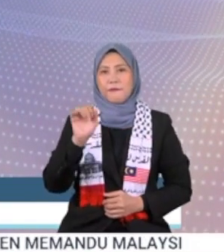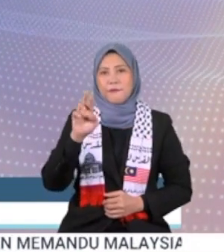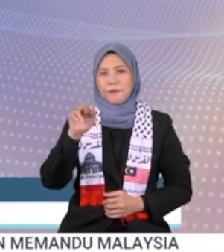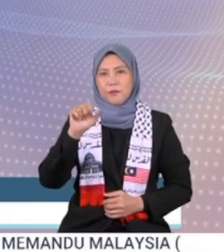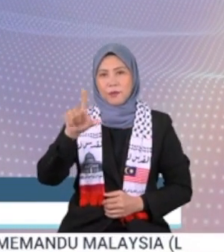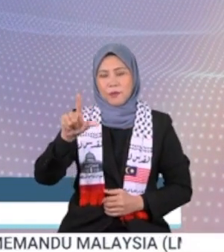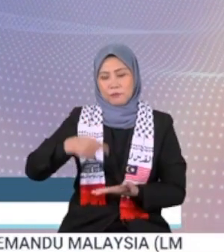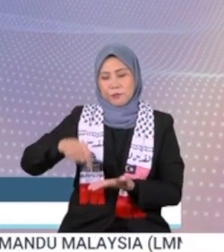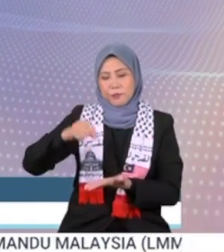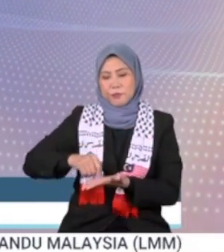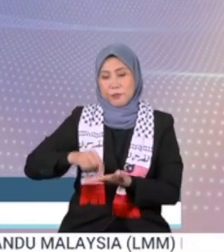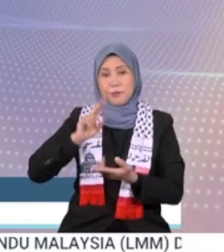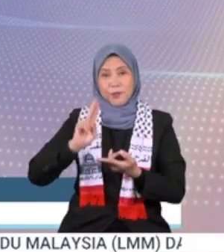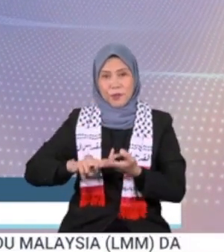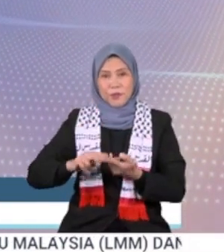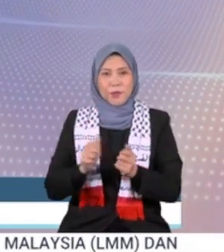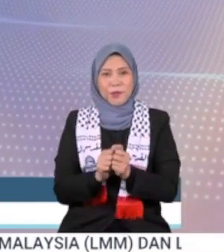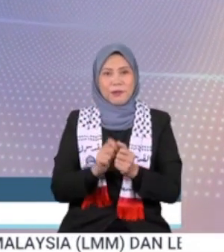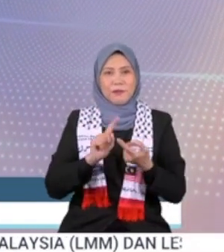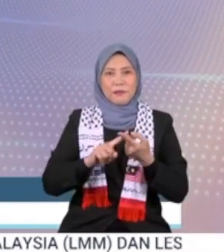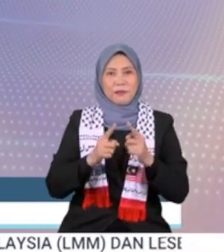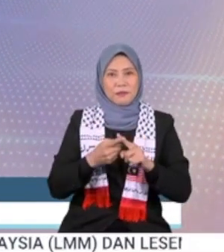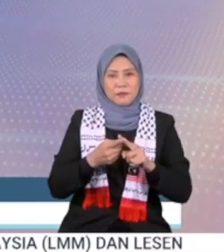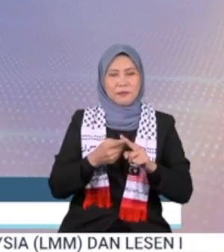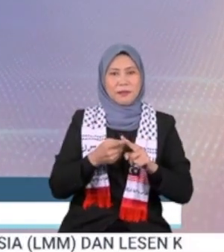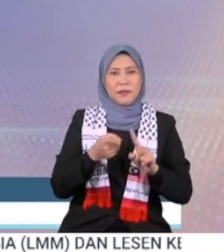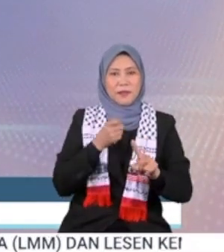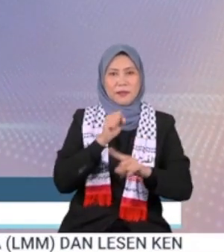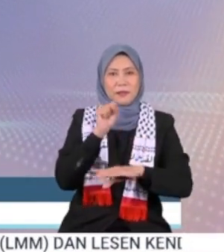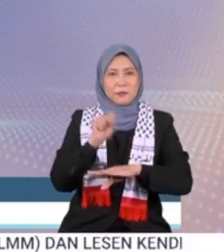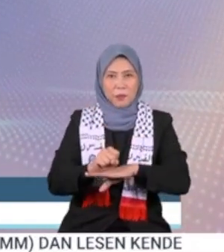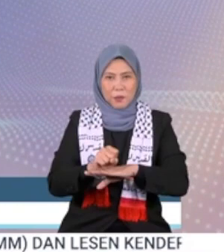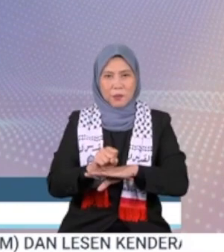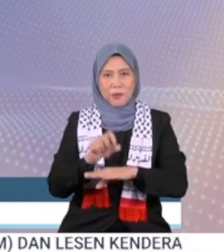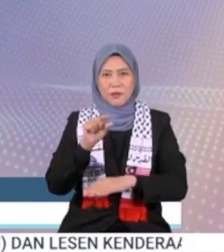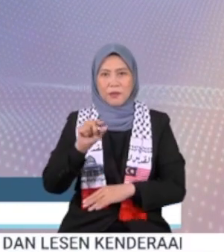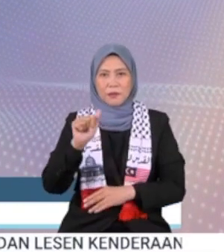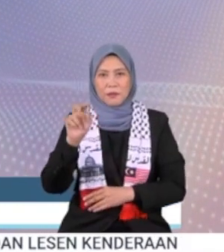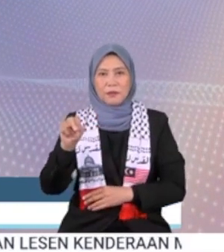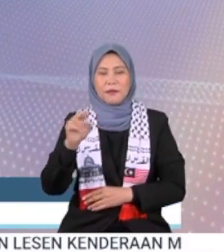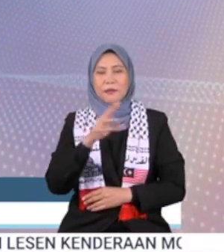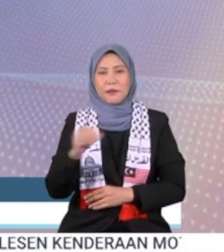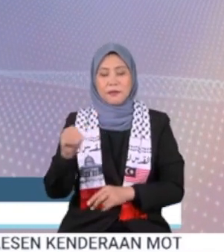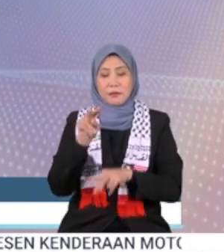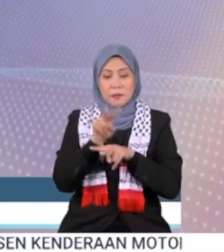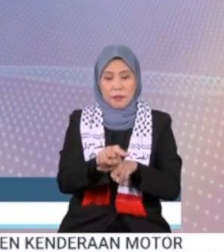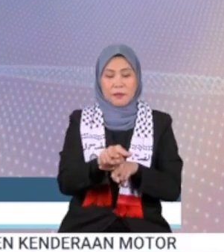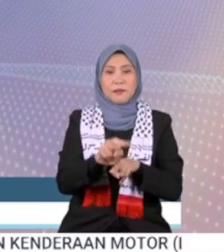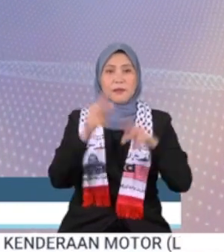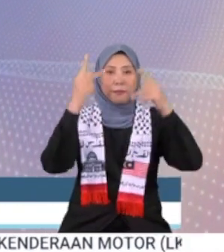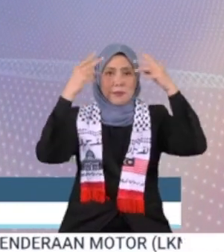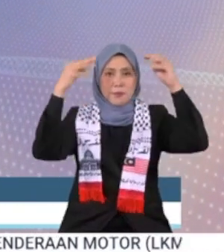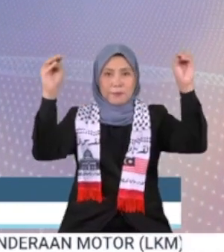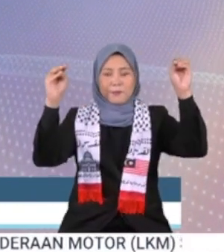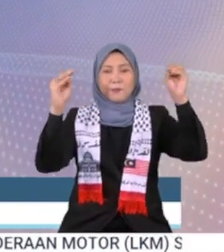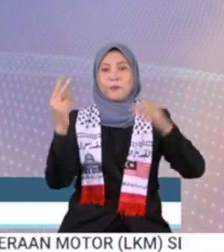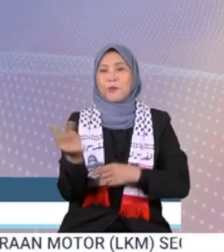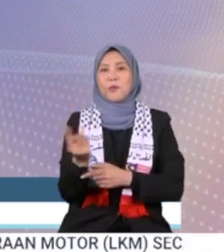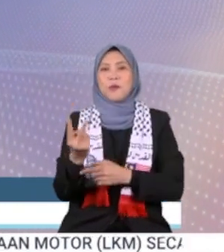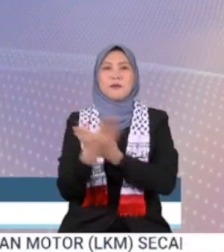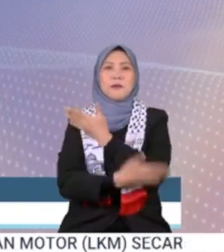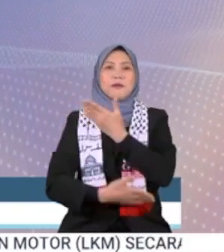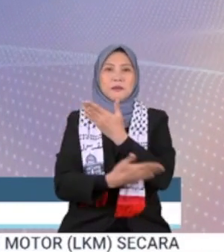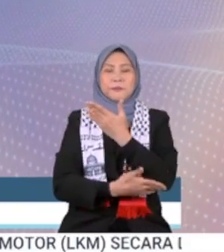menandatangani surat tersebut bersama Rakan sejawatannya dari Singapura Gan Kim Yong dan disaksikan perdana menteri kedua-dua